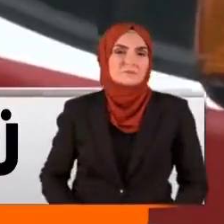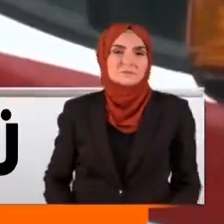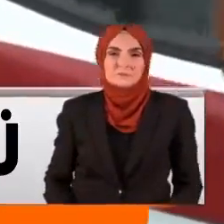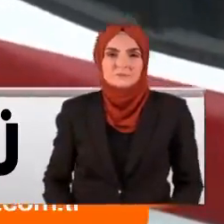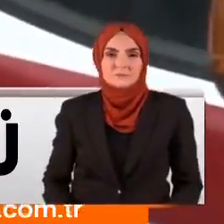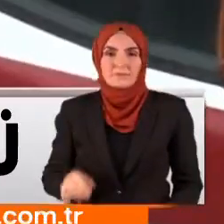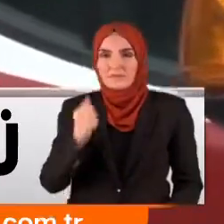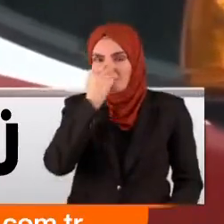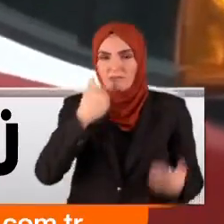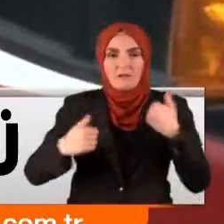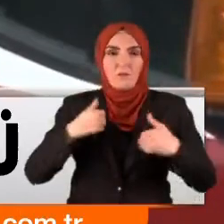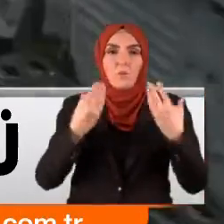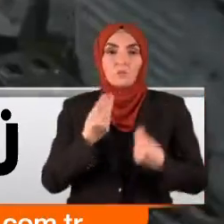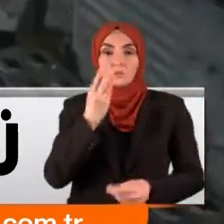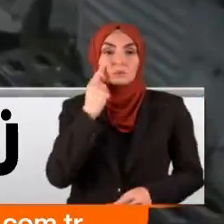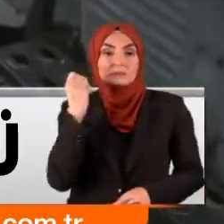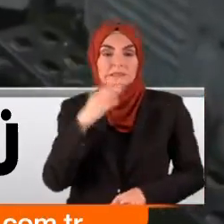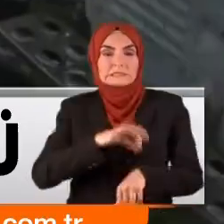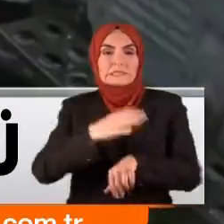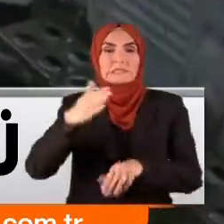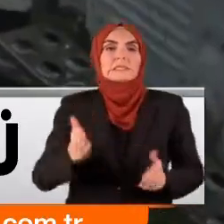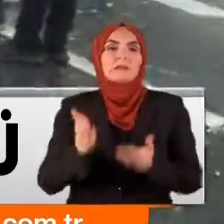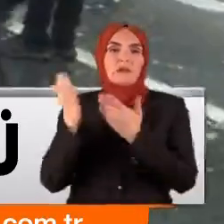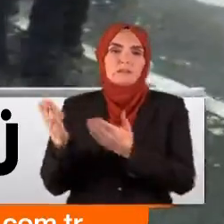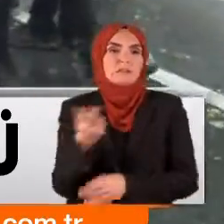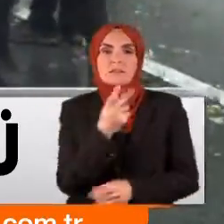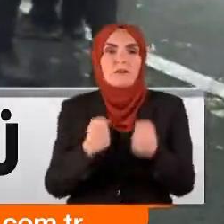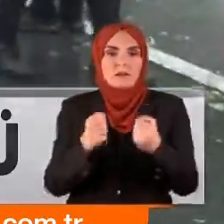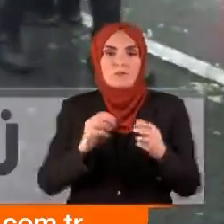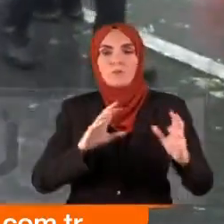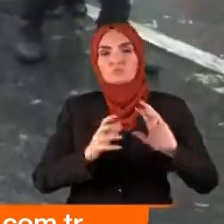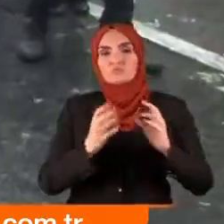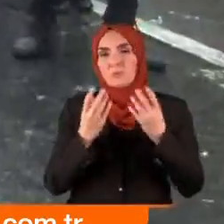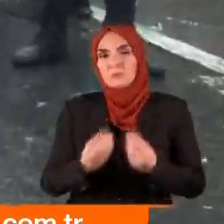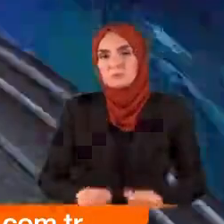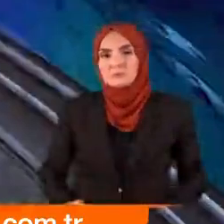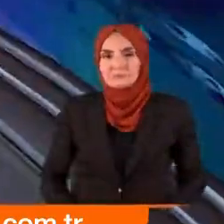Yaralanan 3 kişi hastaneye kaldırıldı. 2 araç ise hurdaya döndü.